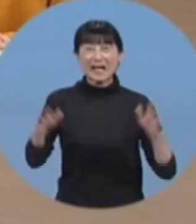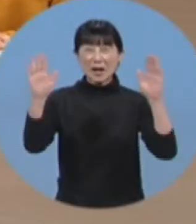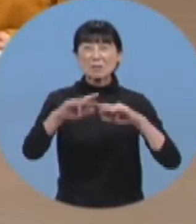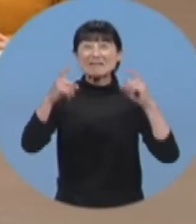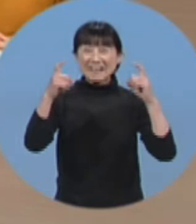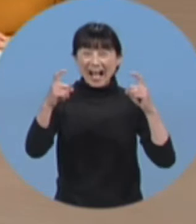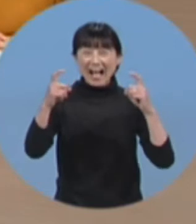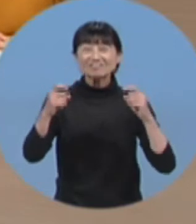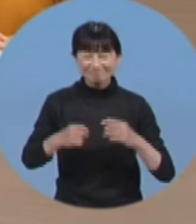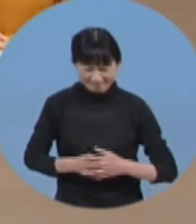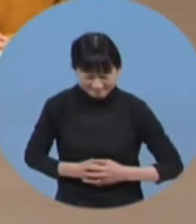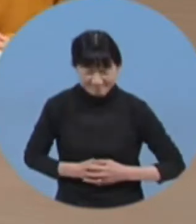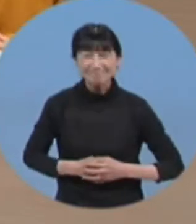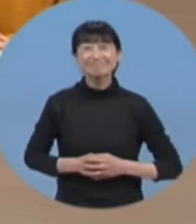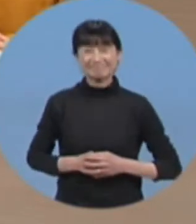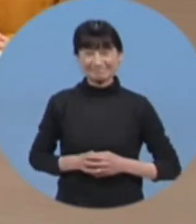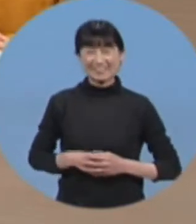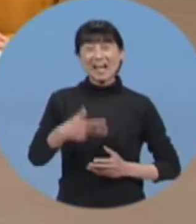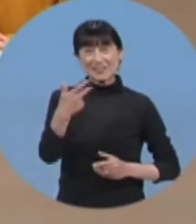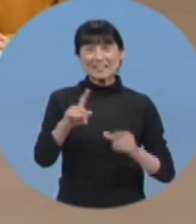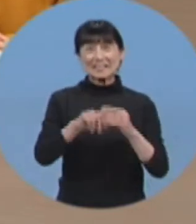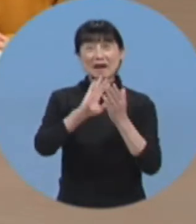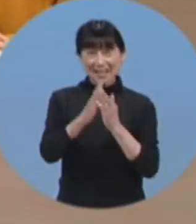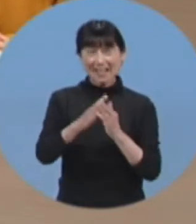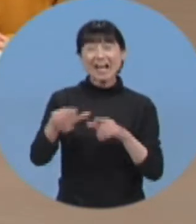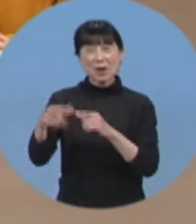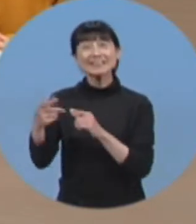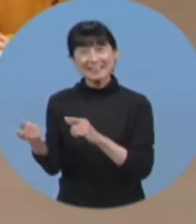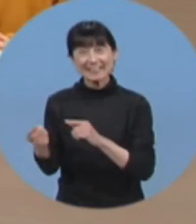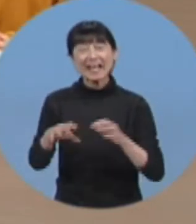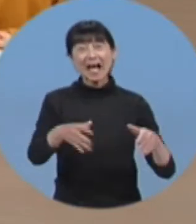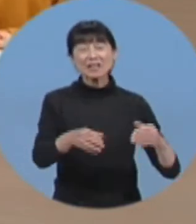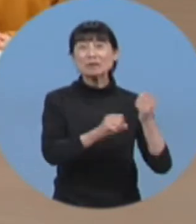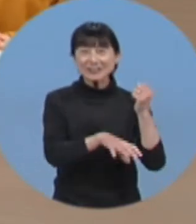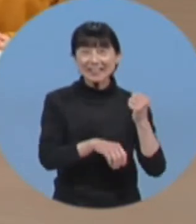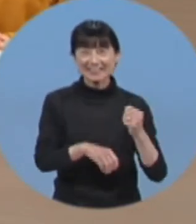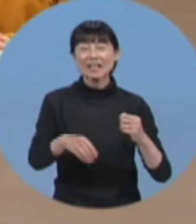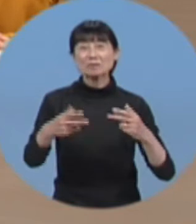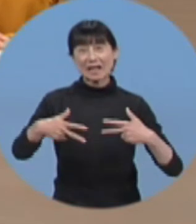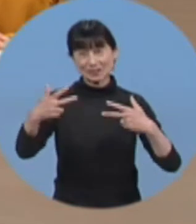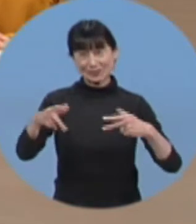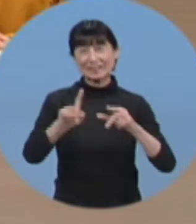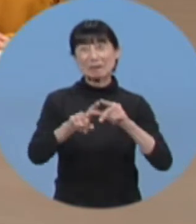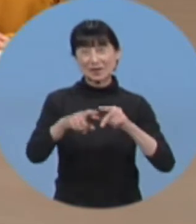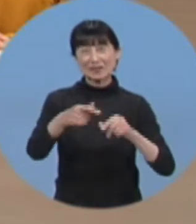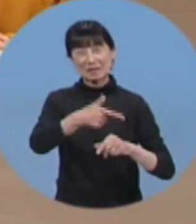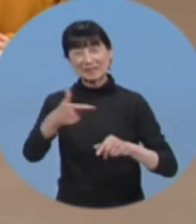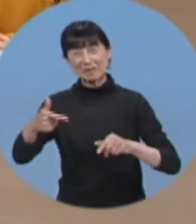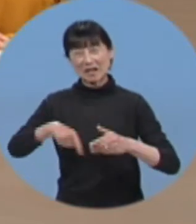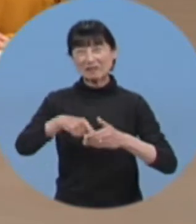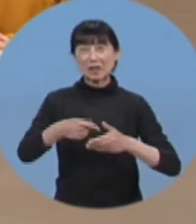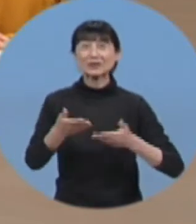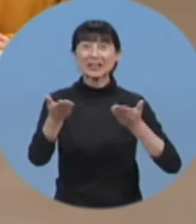こんばんは。ウィークリー千葉県、小杉真希です。 春本優奈です。 この番組では毎週千葉県のさまざま